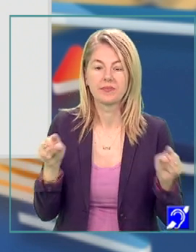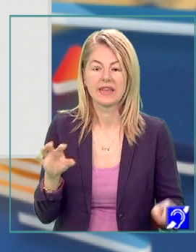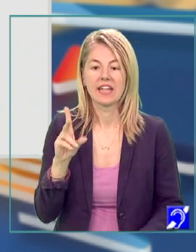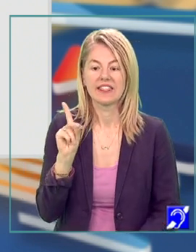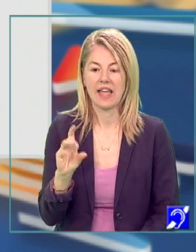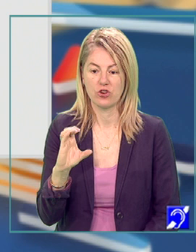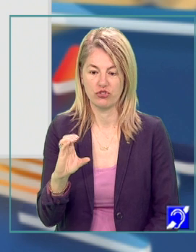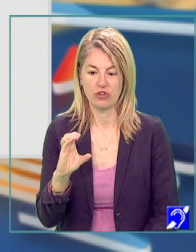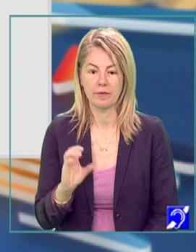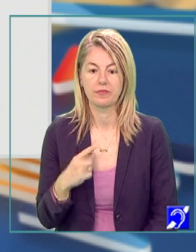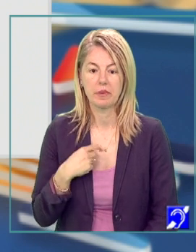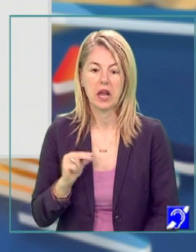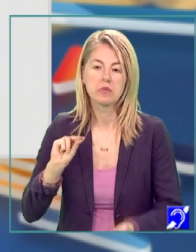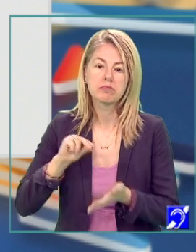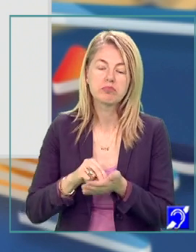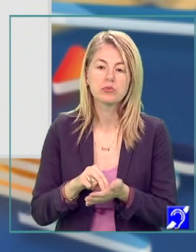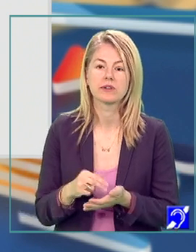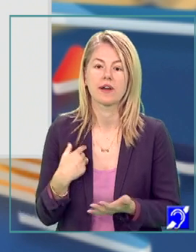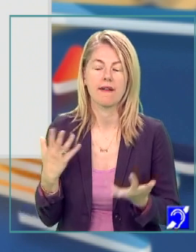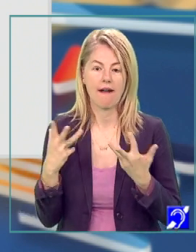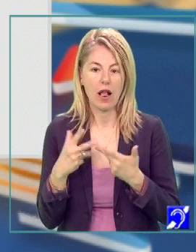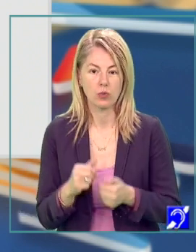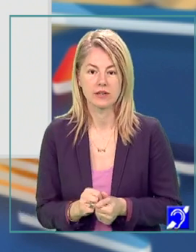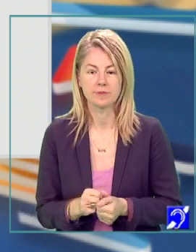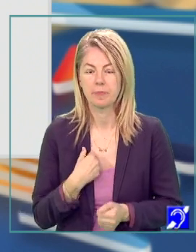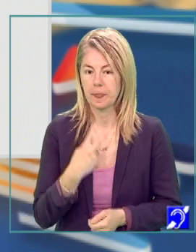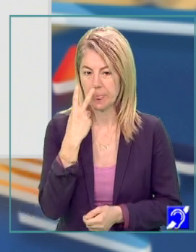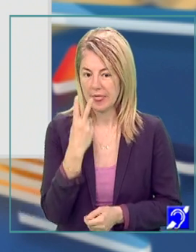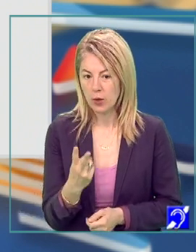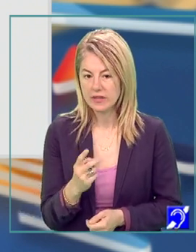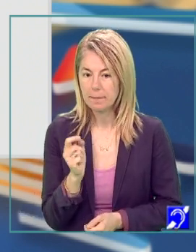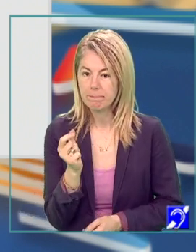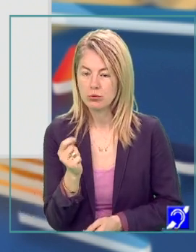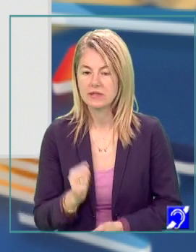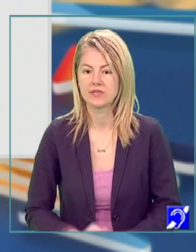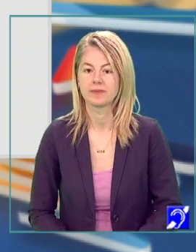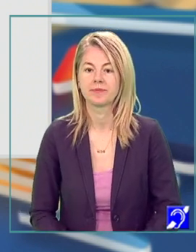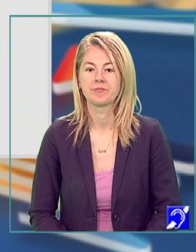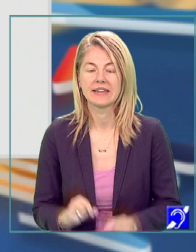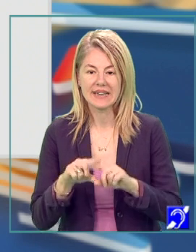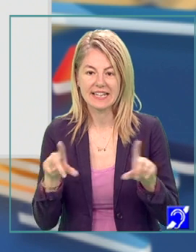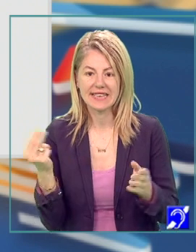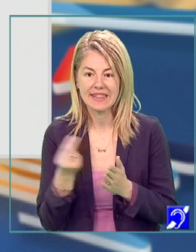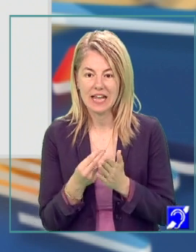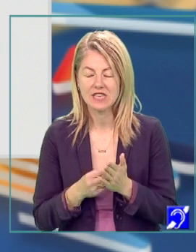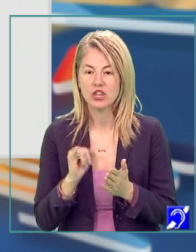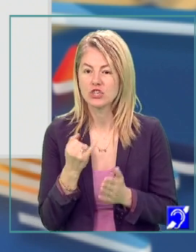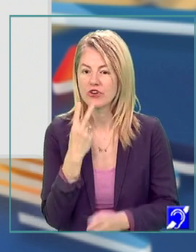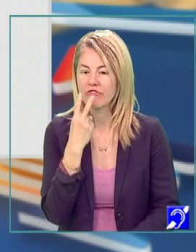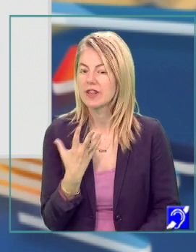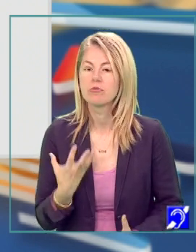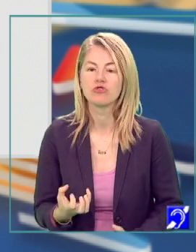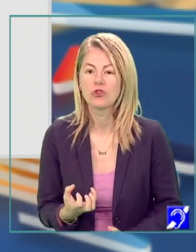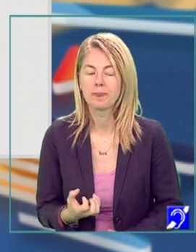opusă, pe care va trebui să o calculez. Ne uităm așa puțin în figură și